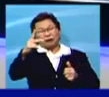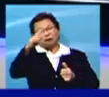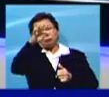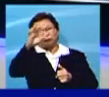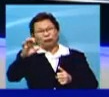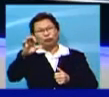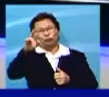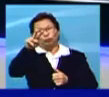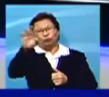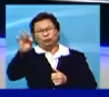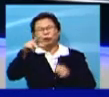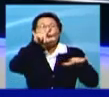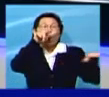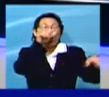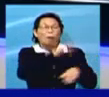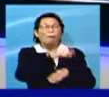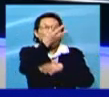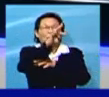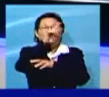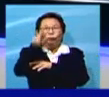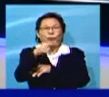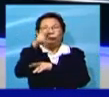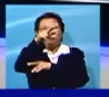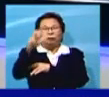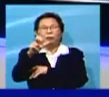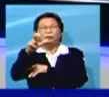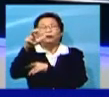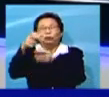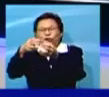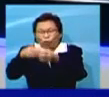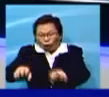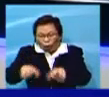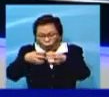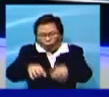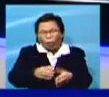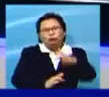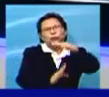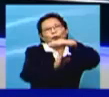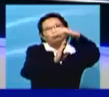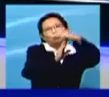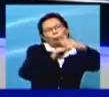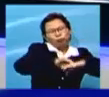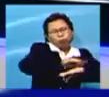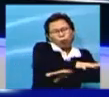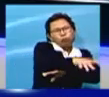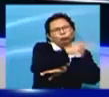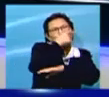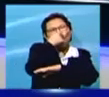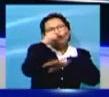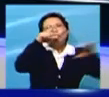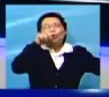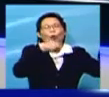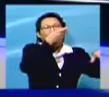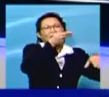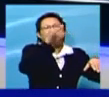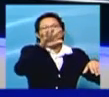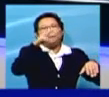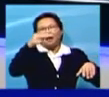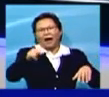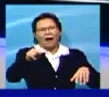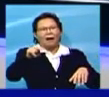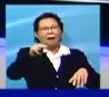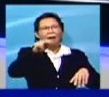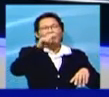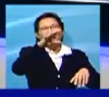35,959 unggas dan 14,330 telur dalam operasi membasmi wabak selesema burung H5N1 di